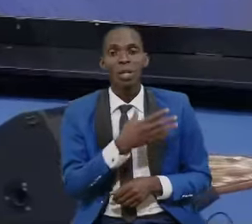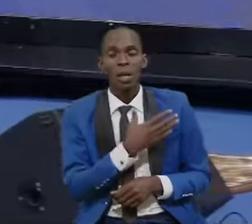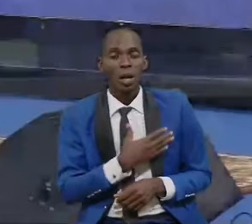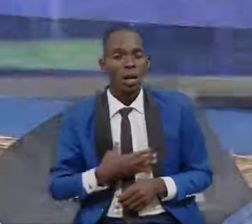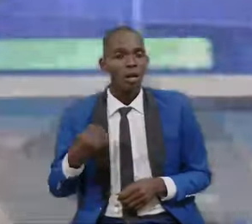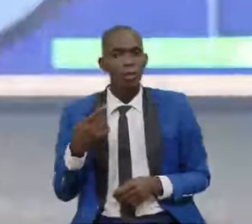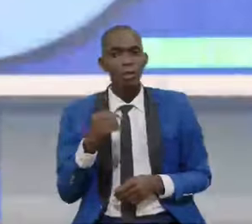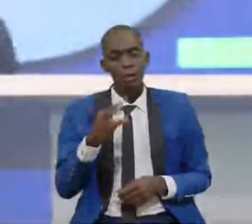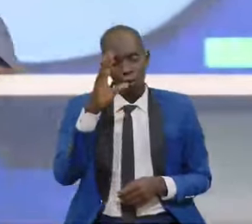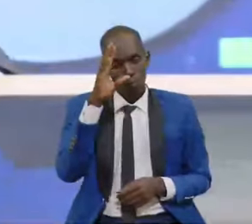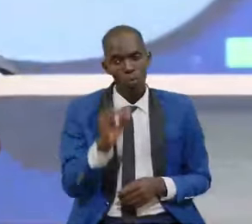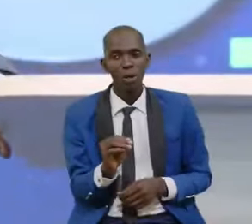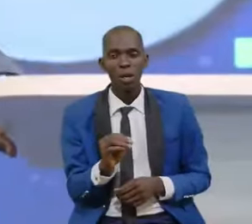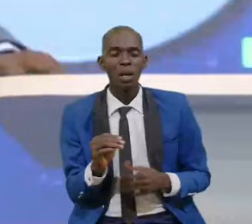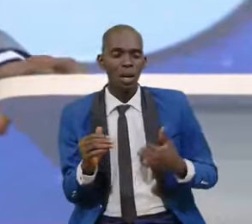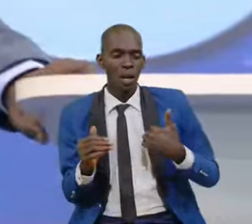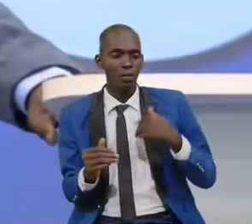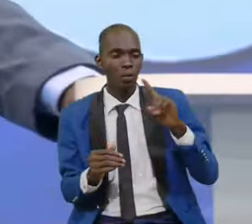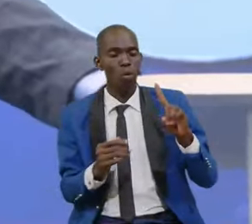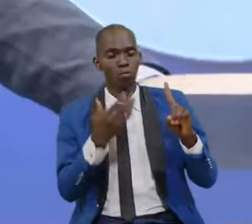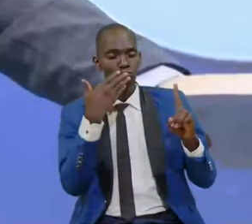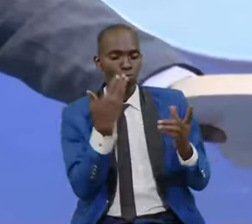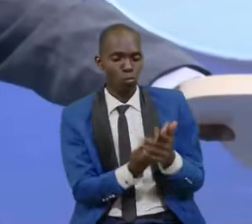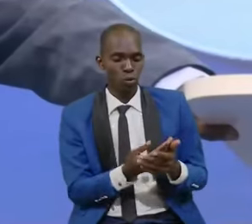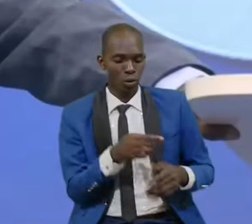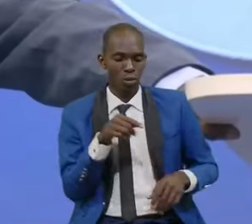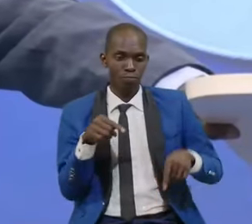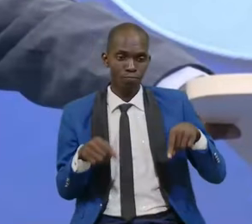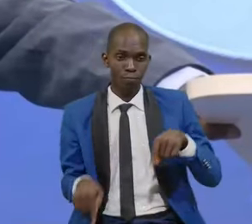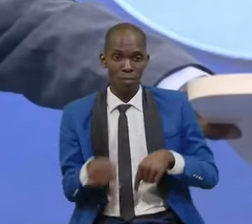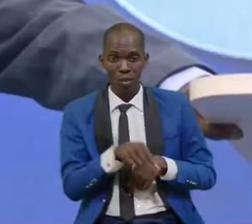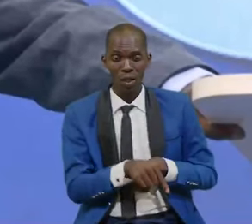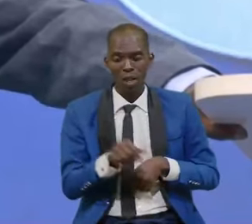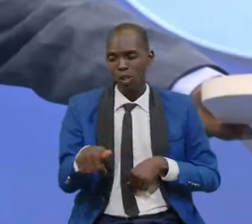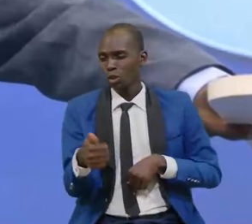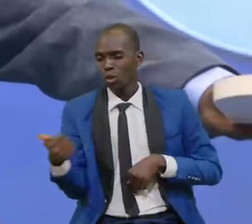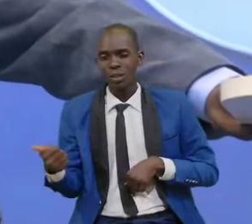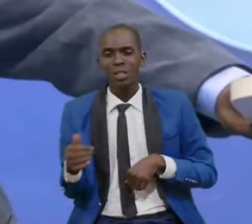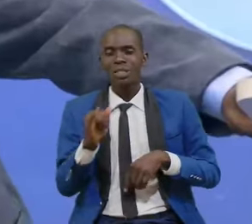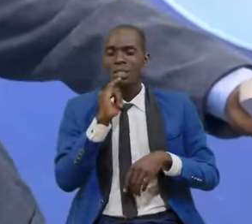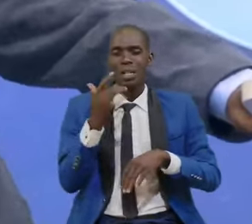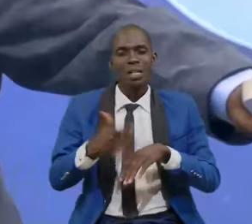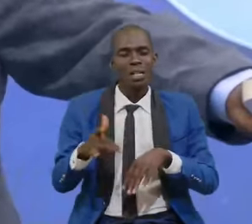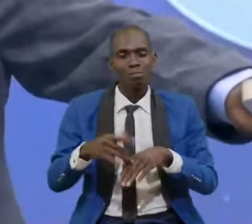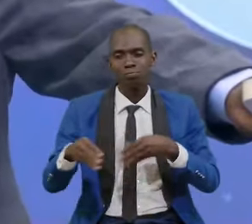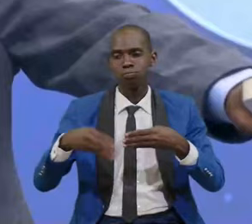Et le garçon avait un bon pied. Et l'autre pied n'avait pas d'os du tout.